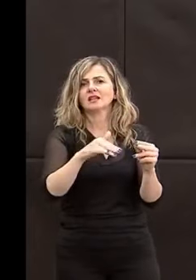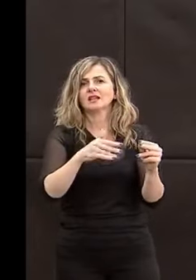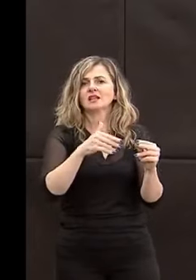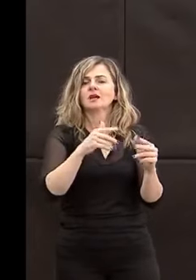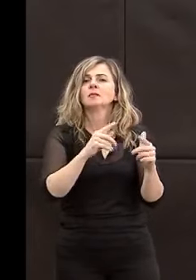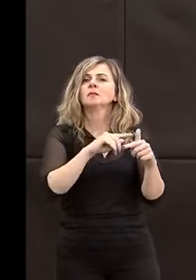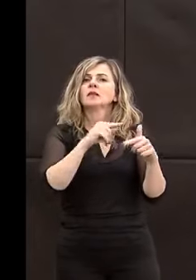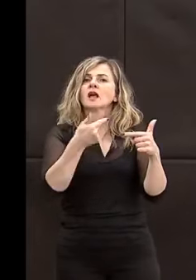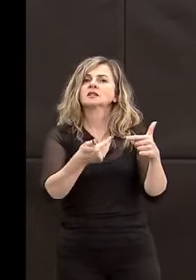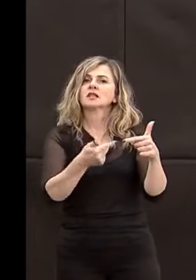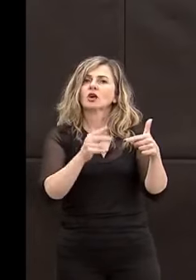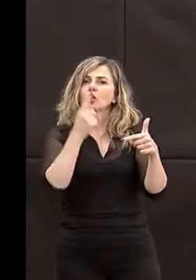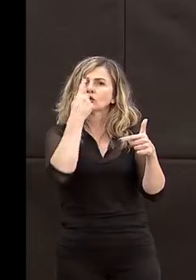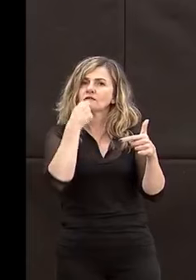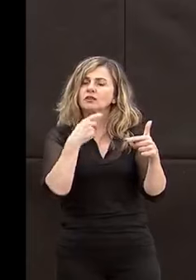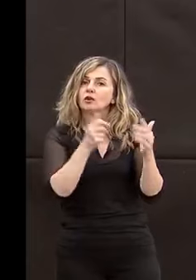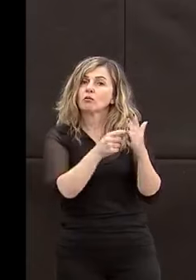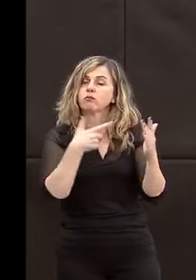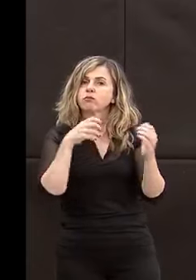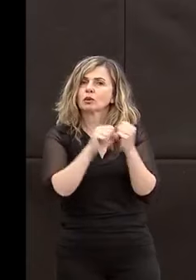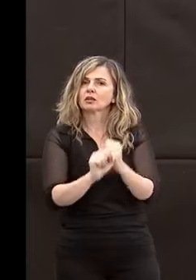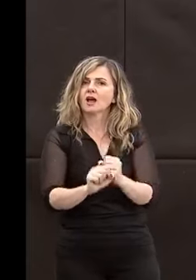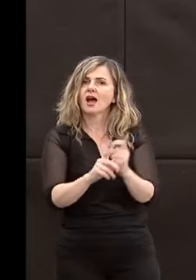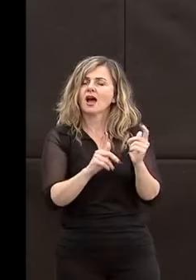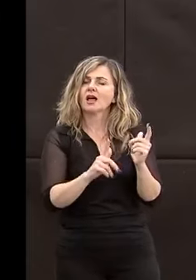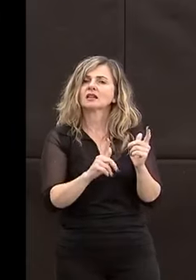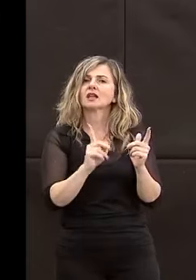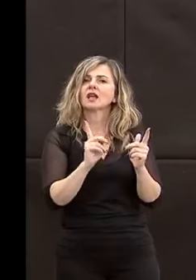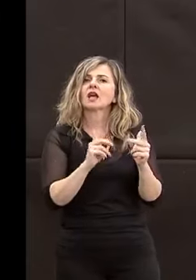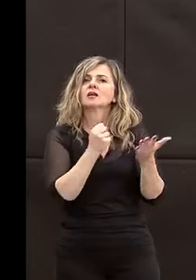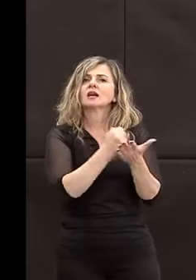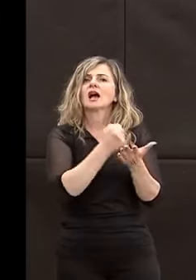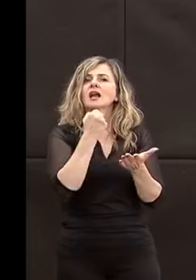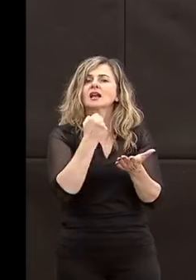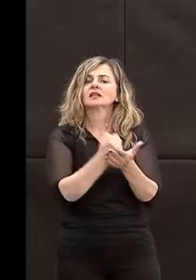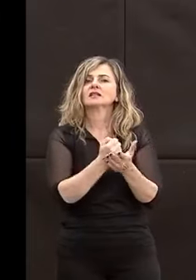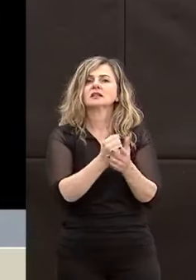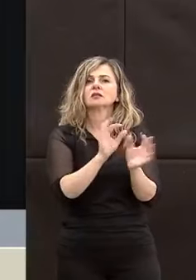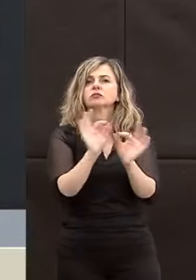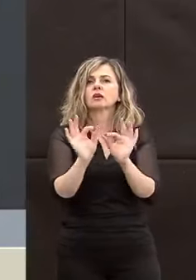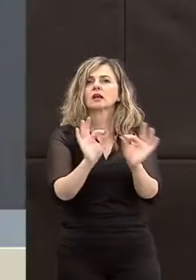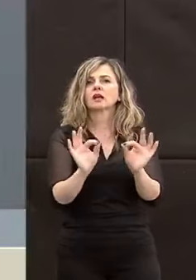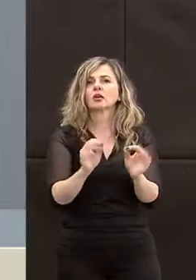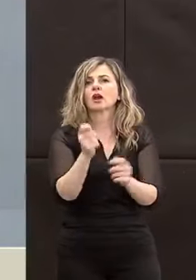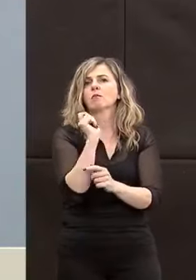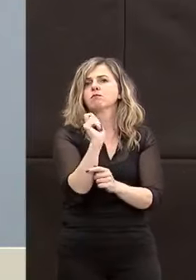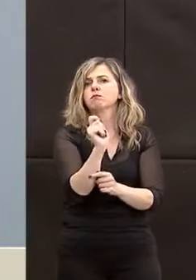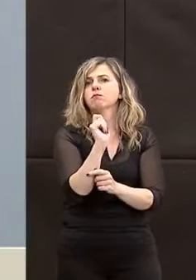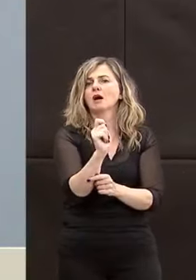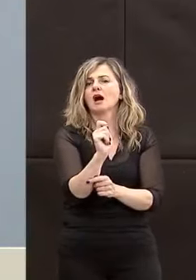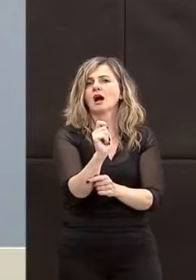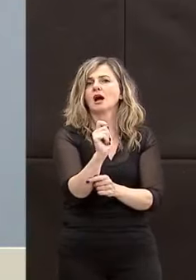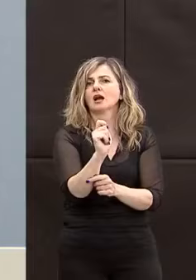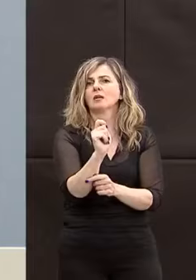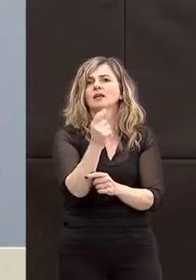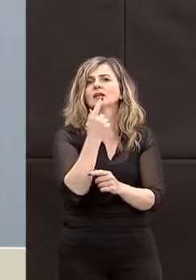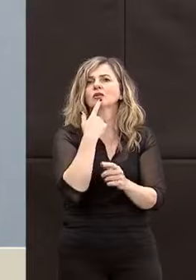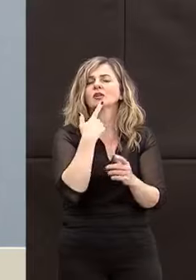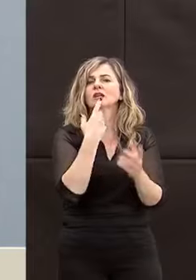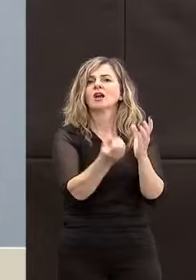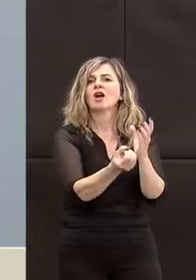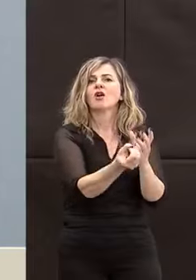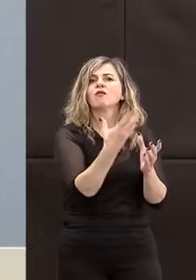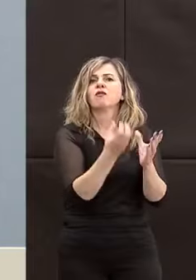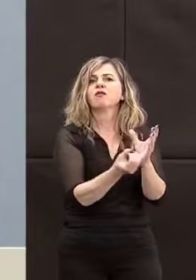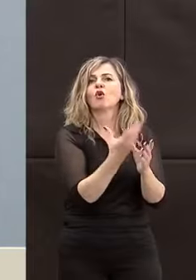l'altro fattore secondo noi fondamentale è garantire il regolare pagamento dei fornitori